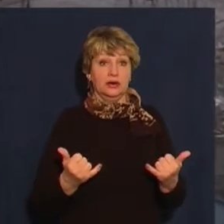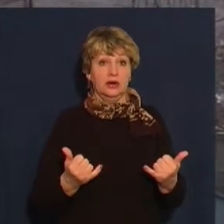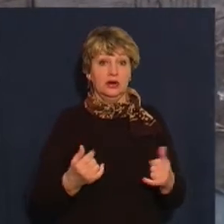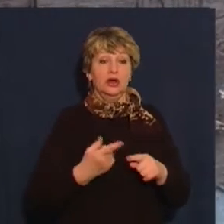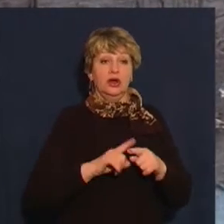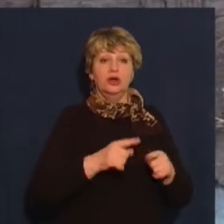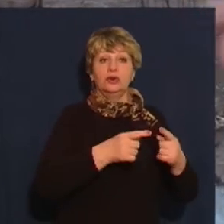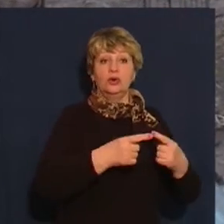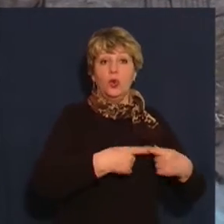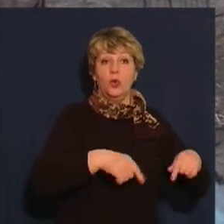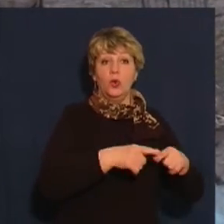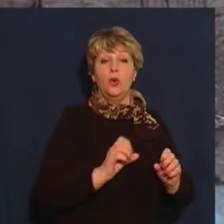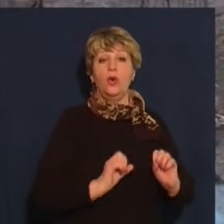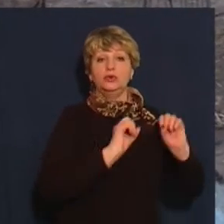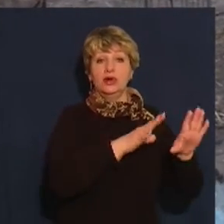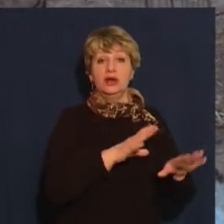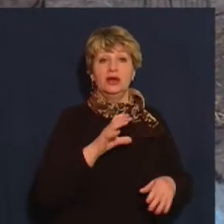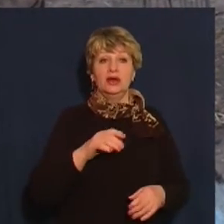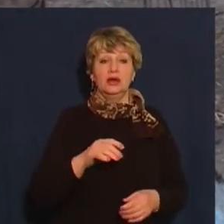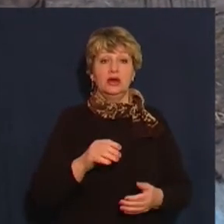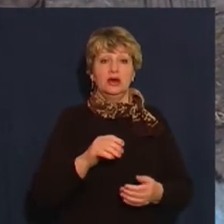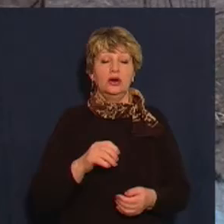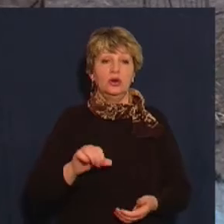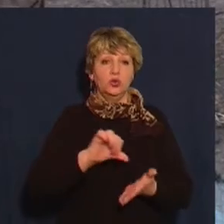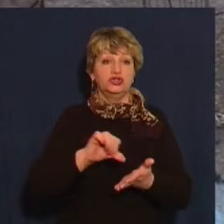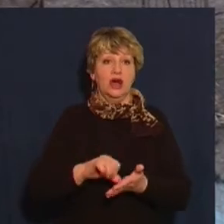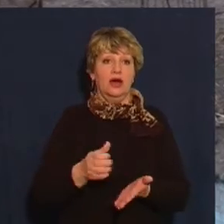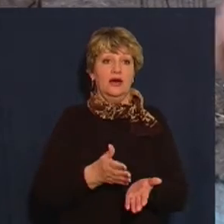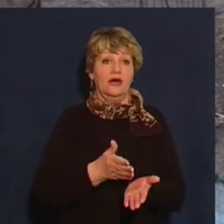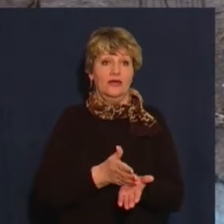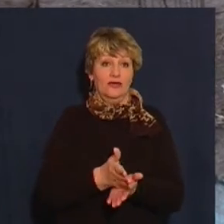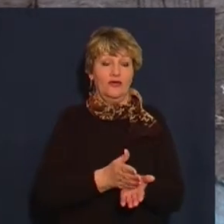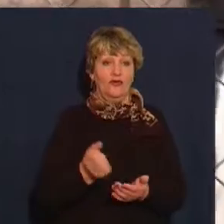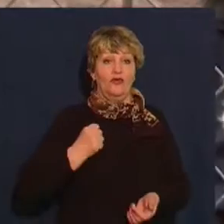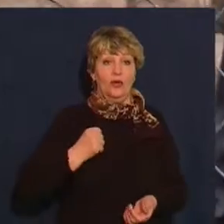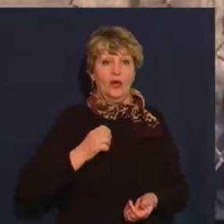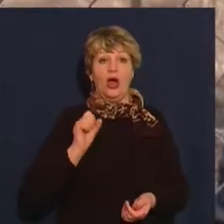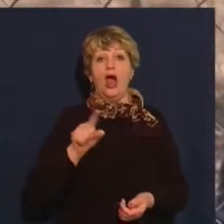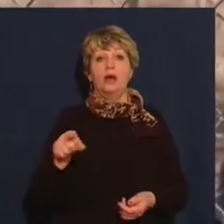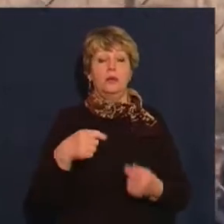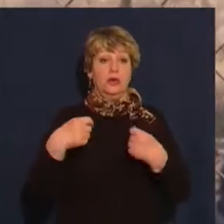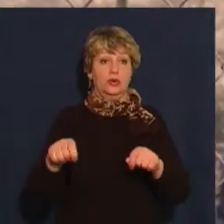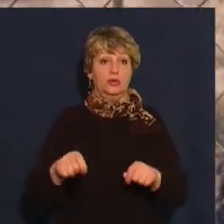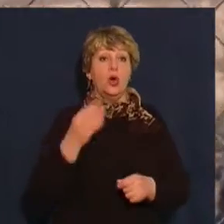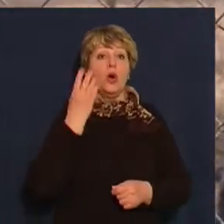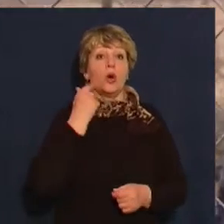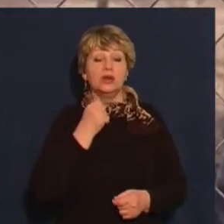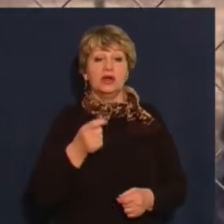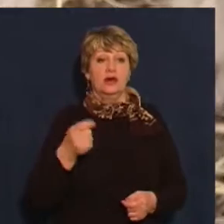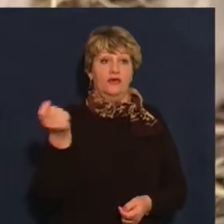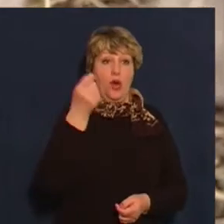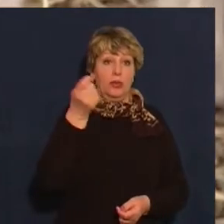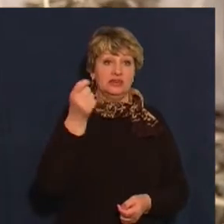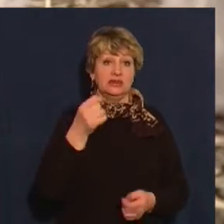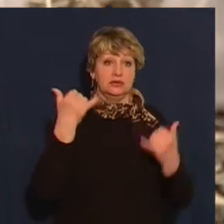віддали 47 гектарів, а тут 10 гектарів. Це виставили на аукціон. Коли випасати худобу чоловікові